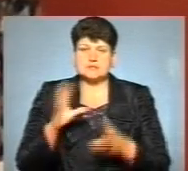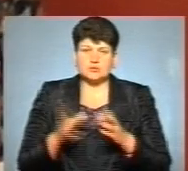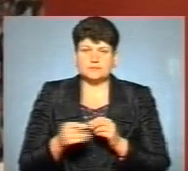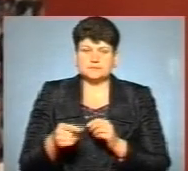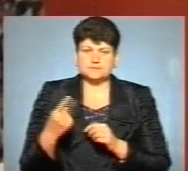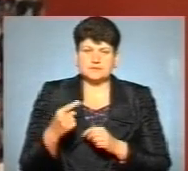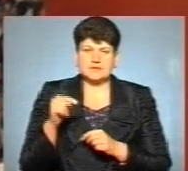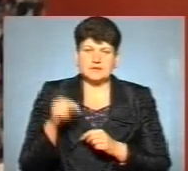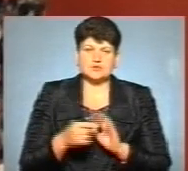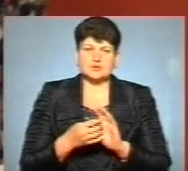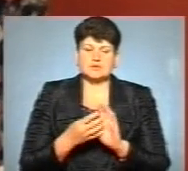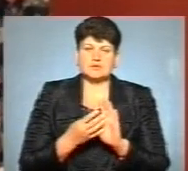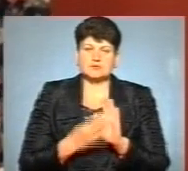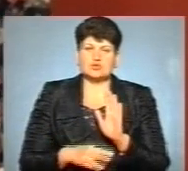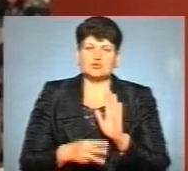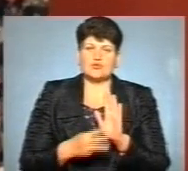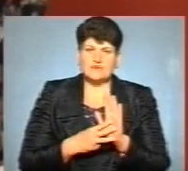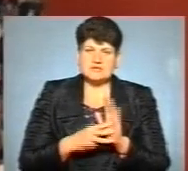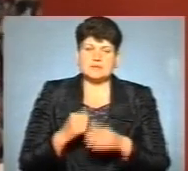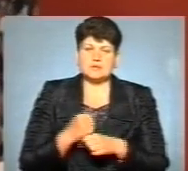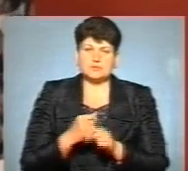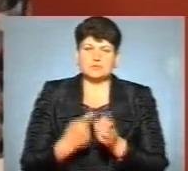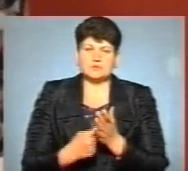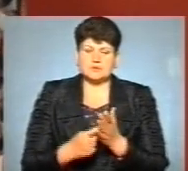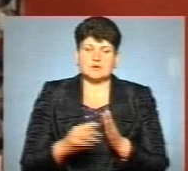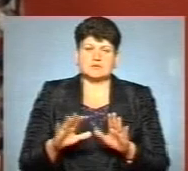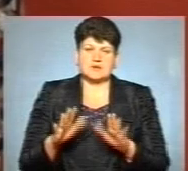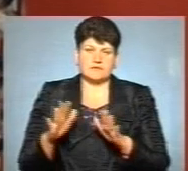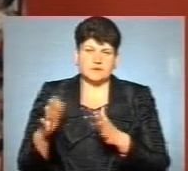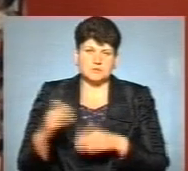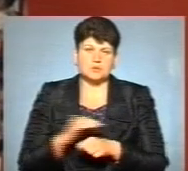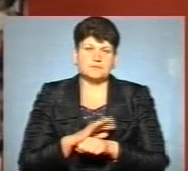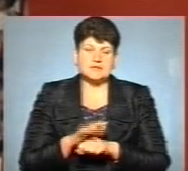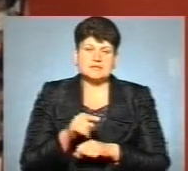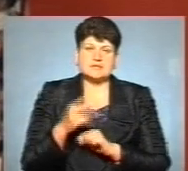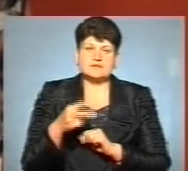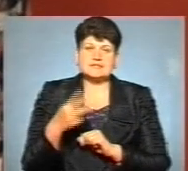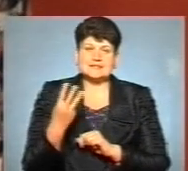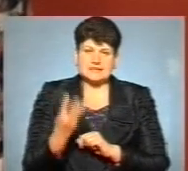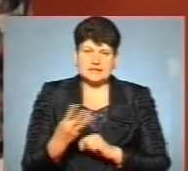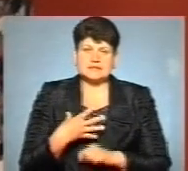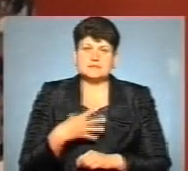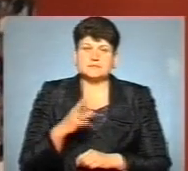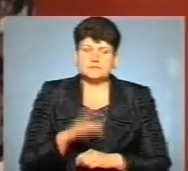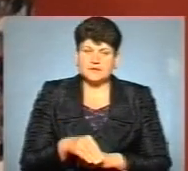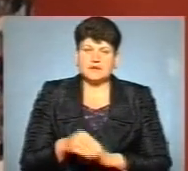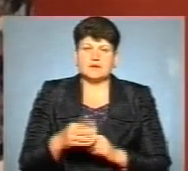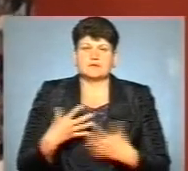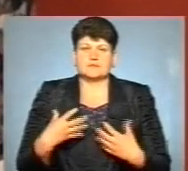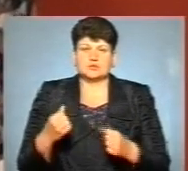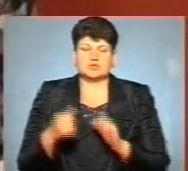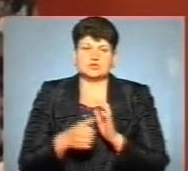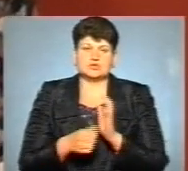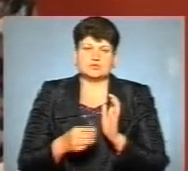Тернопільщині 1098 лабораторно підтверджених випадків інфікування COVID-19, з них 23 летальні. Видужали